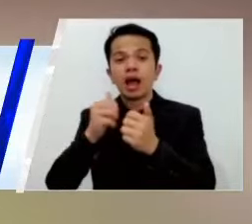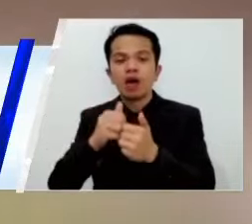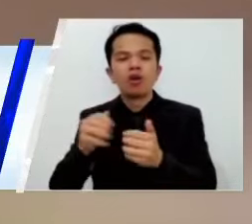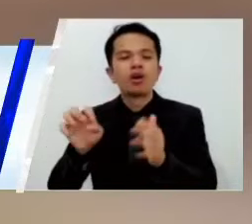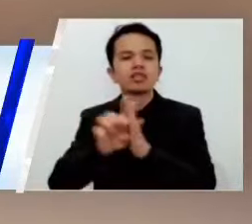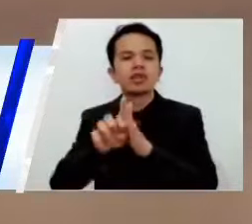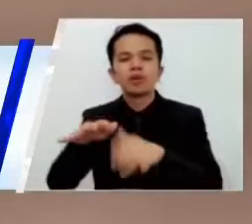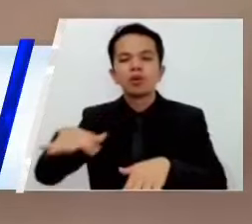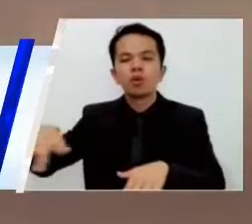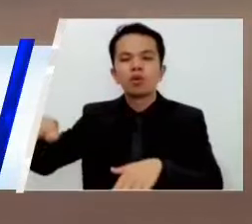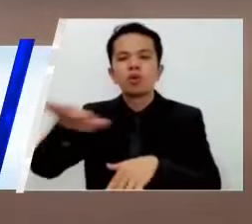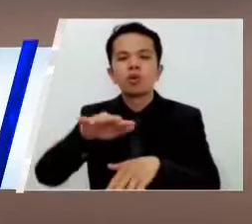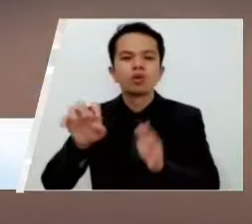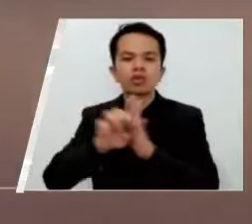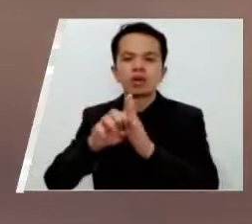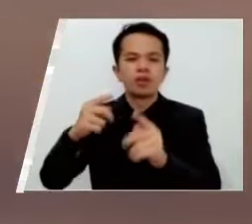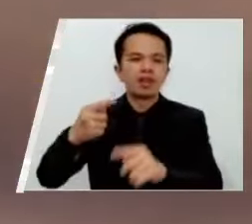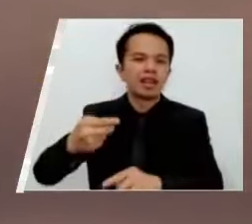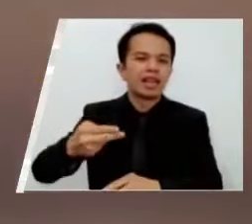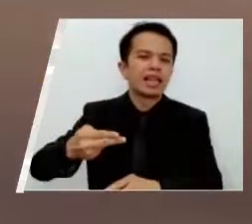o mataas ang temperatura.